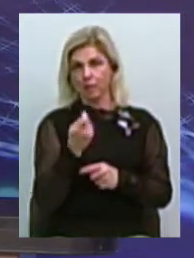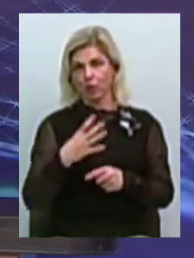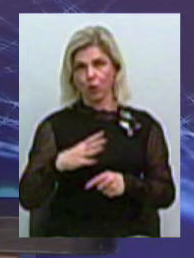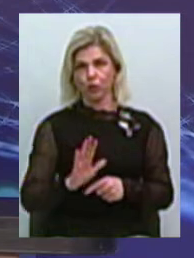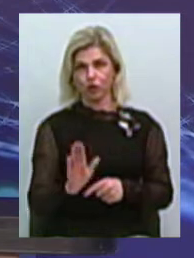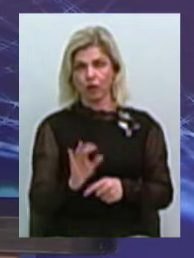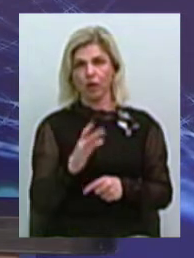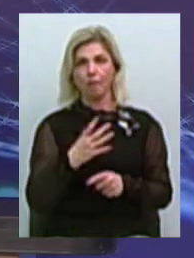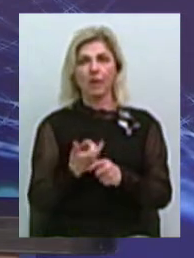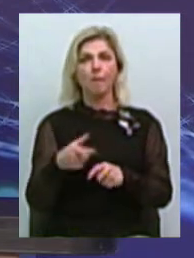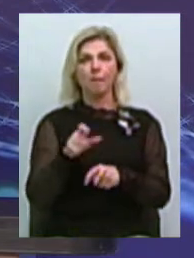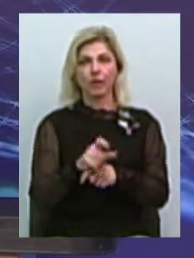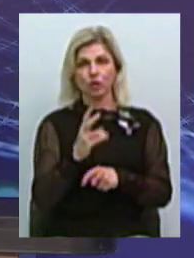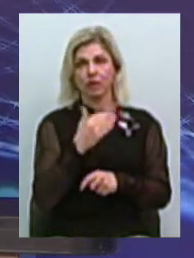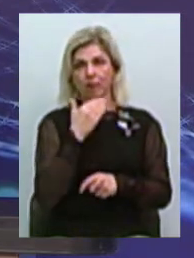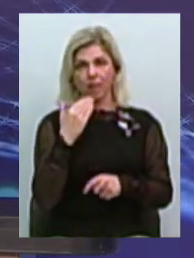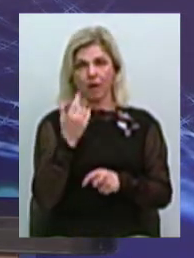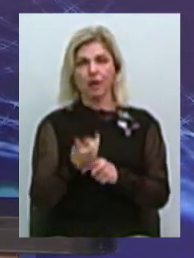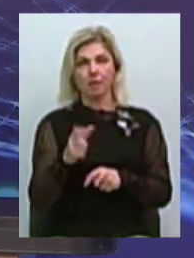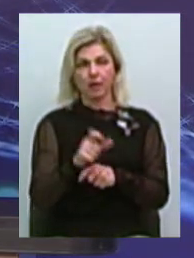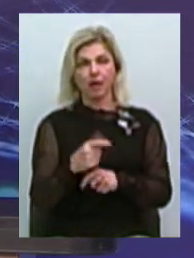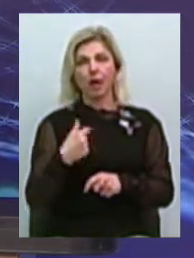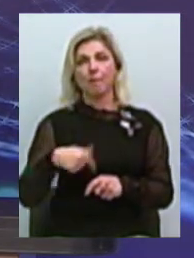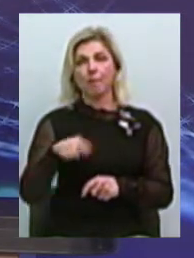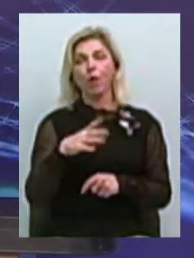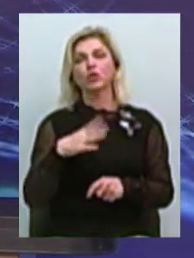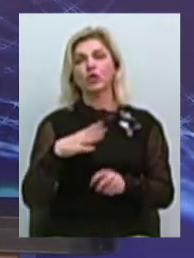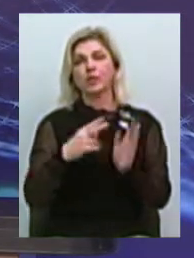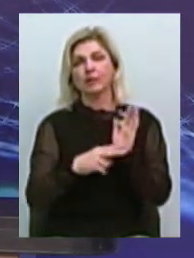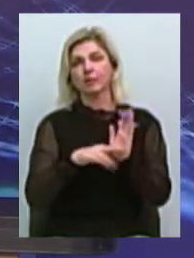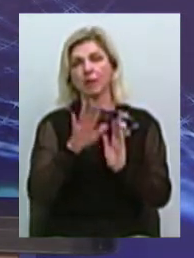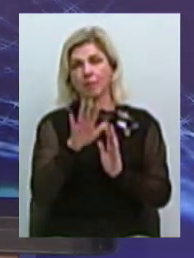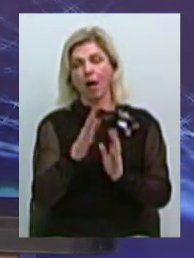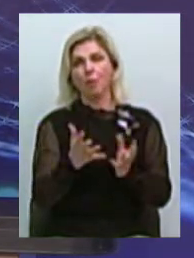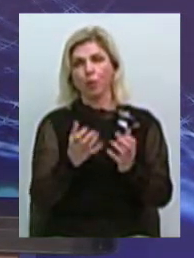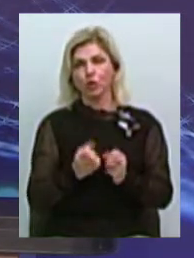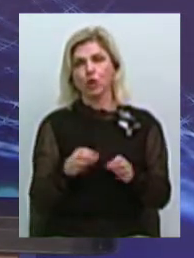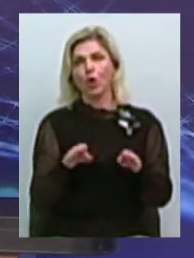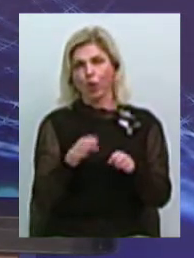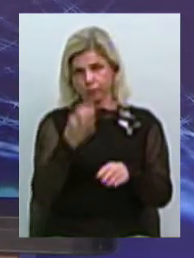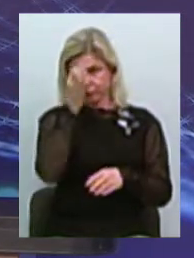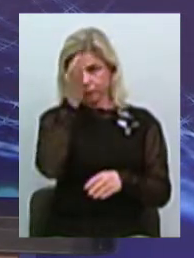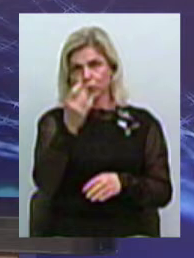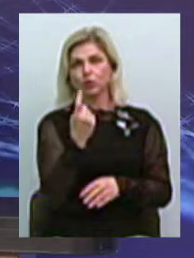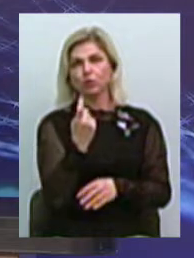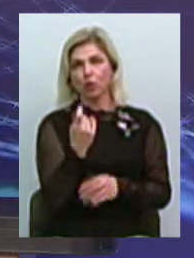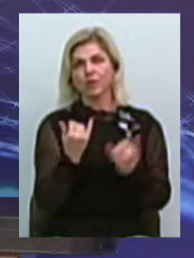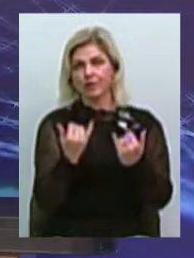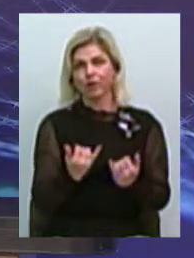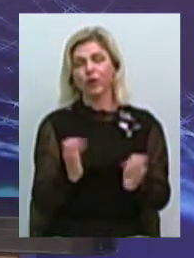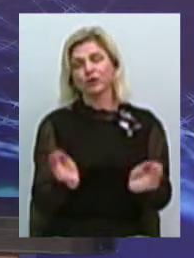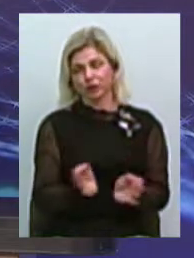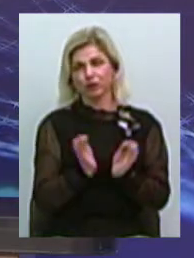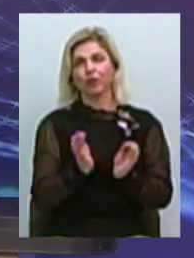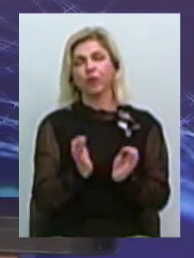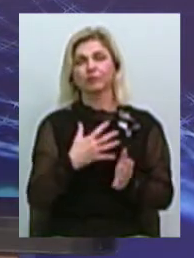вона була більшою, навіть набагато більшою. Ми очікували 75, а одержалось рівно 100 на сьогоднішній день. Ну, нічого, ми мобілізували